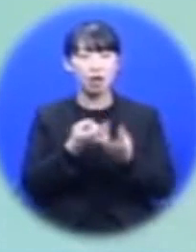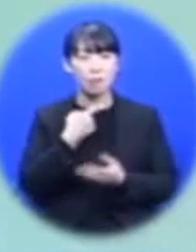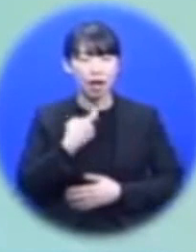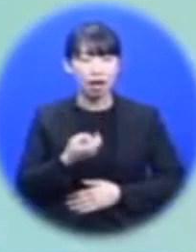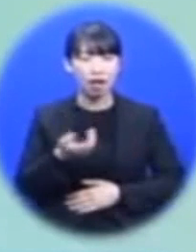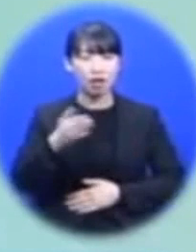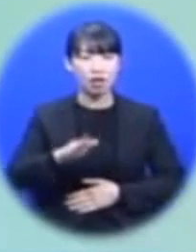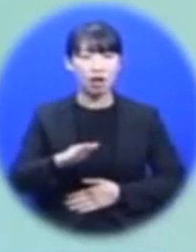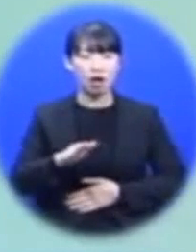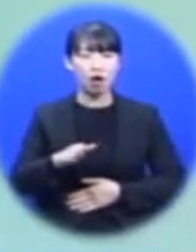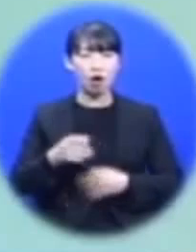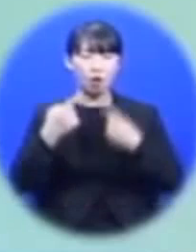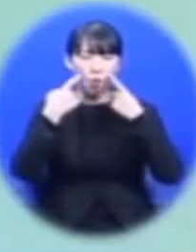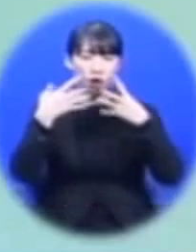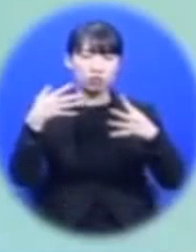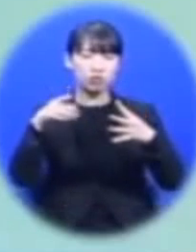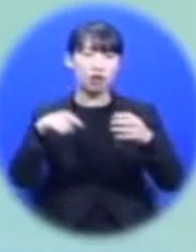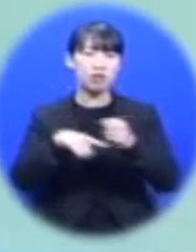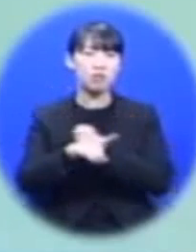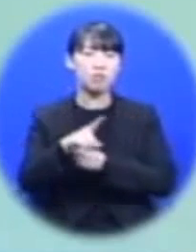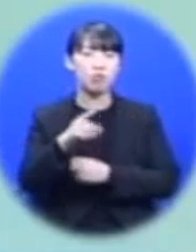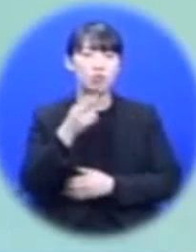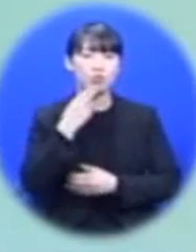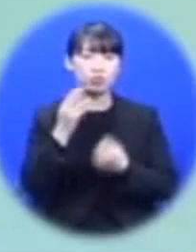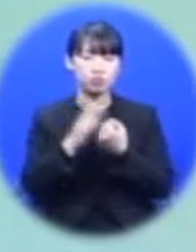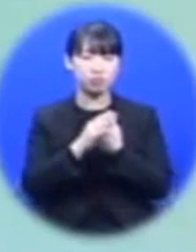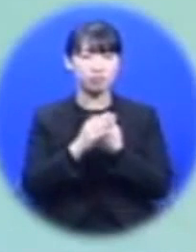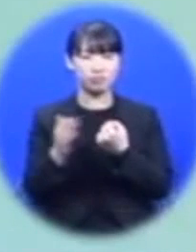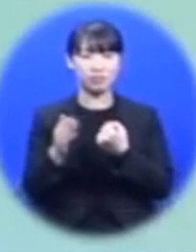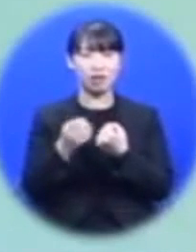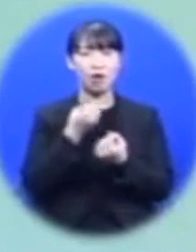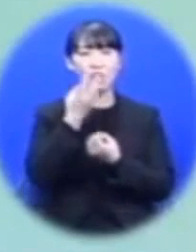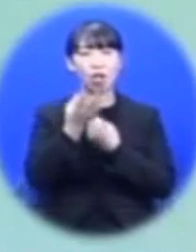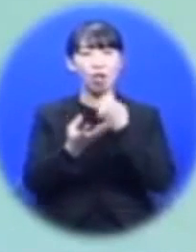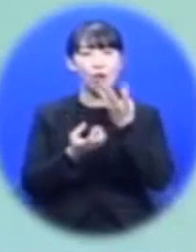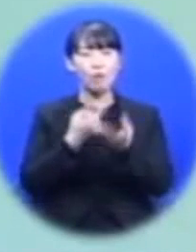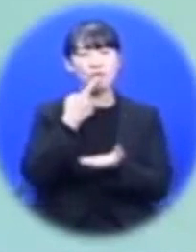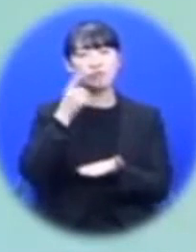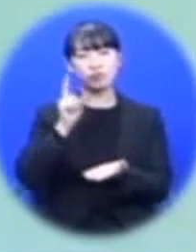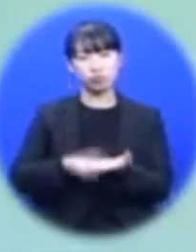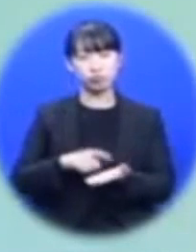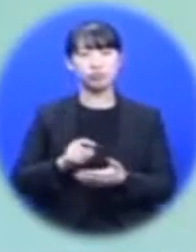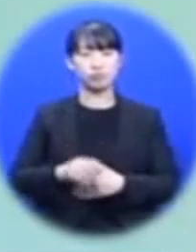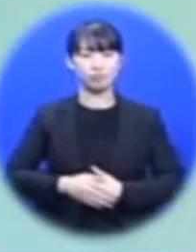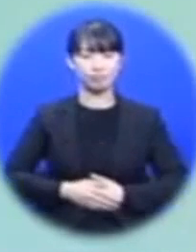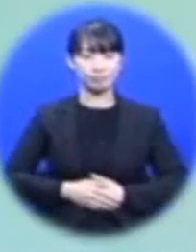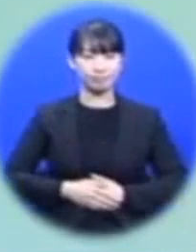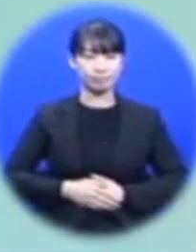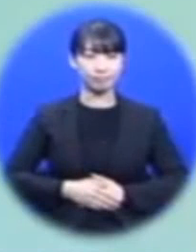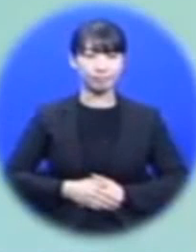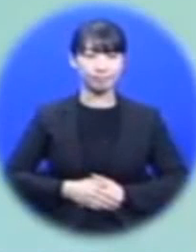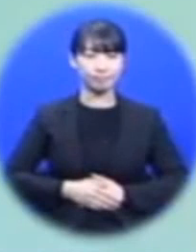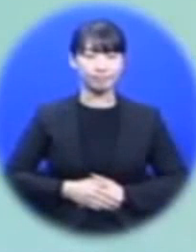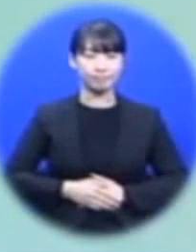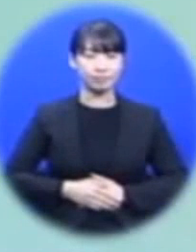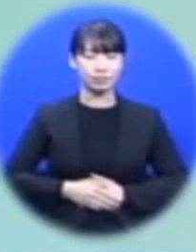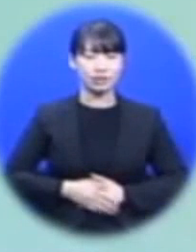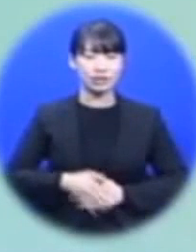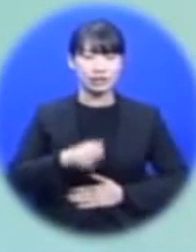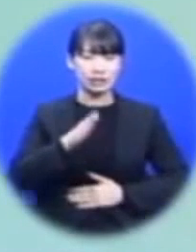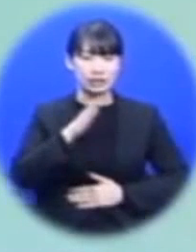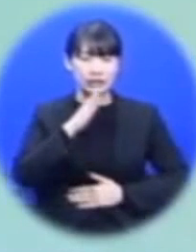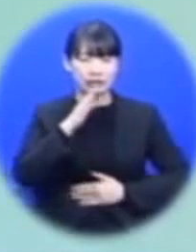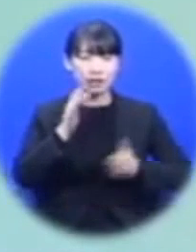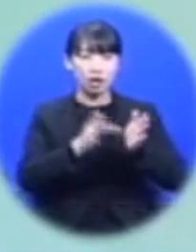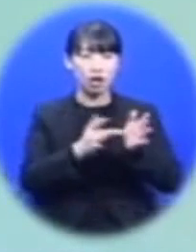알지 못하기 때문에 그렇게 들었었고 때문에 고백하는 분들이 대부분입니다 정말 그